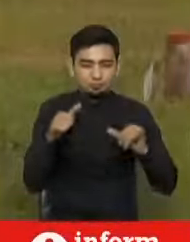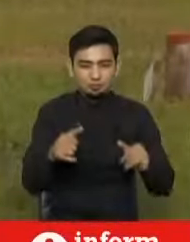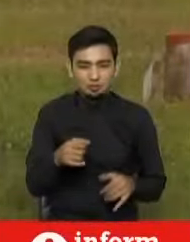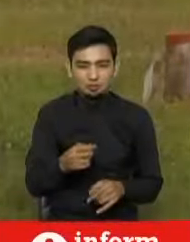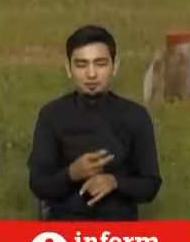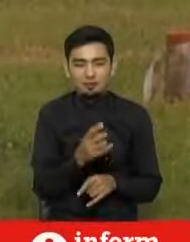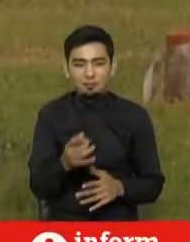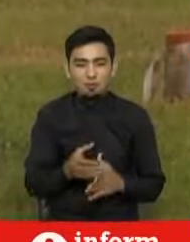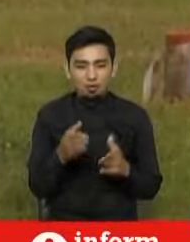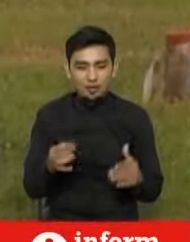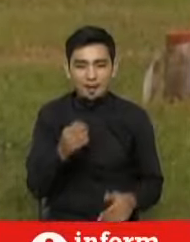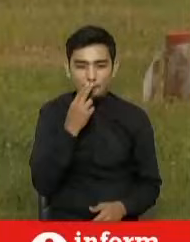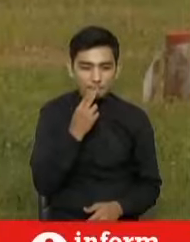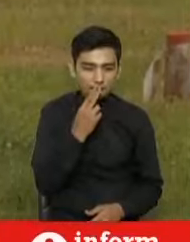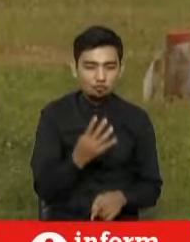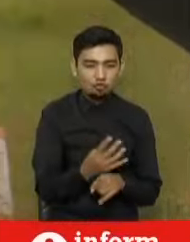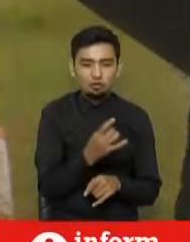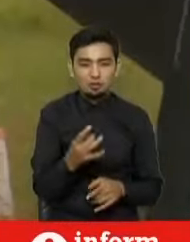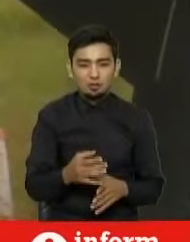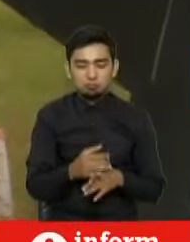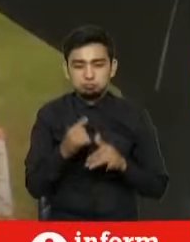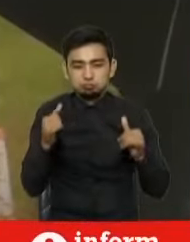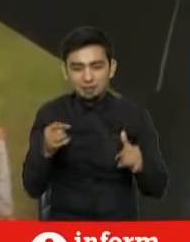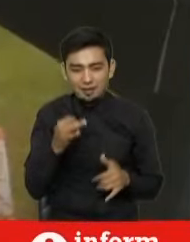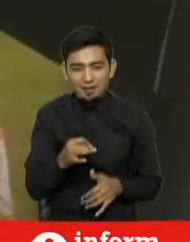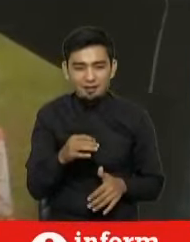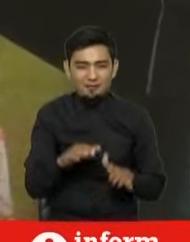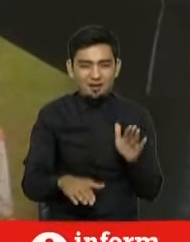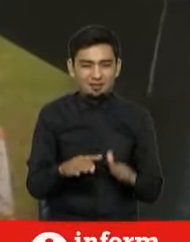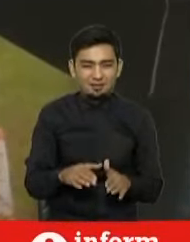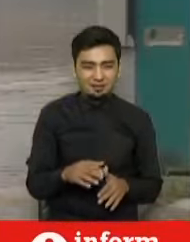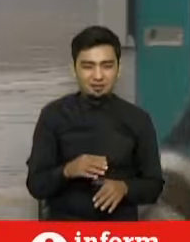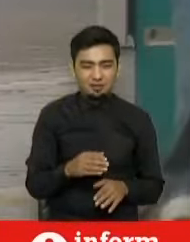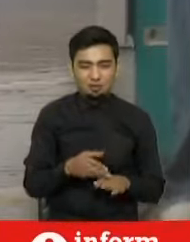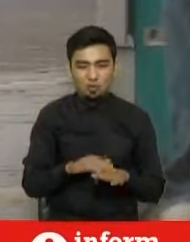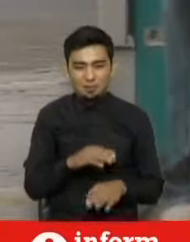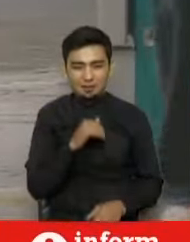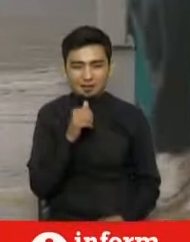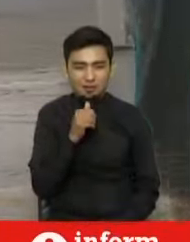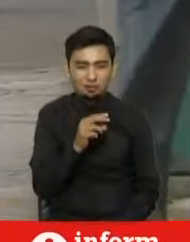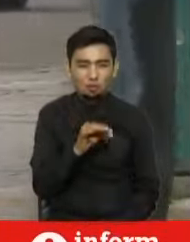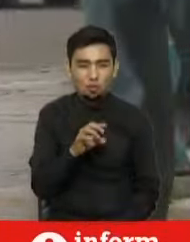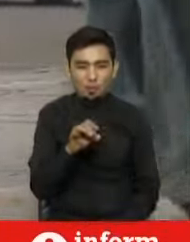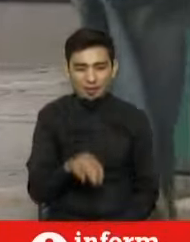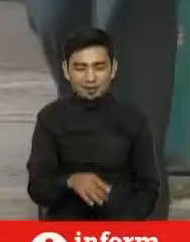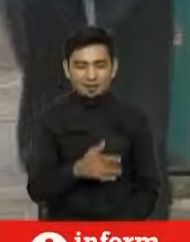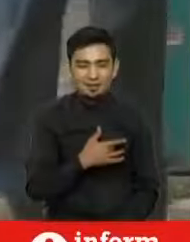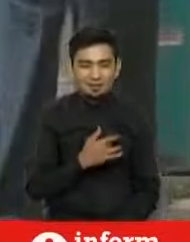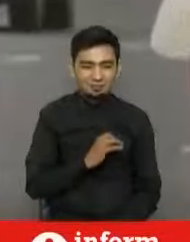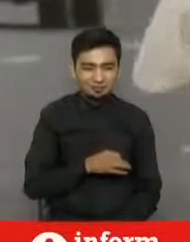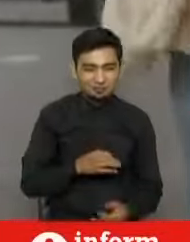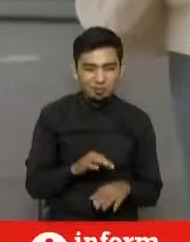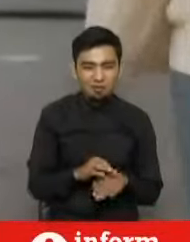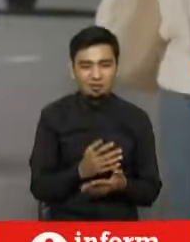вдвое, а среди подростков – в 4 раза. Лишний вес увеличивает риск проявления сахарного диабета и сердечно-сосудистых